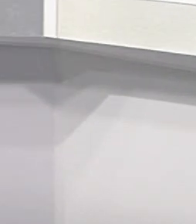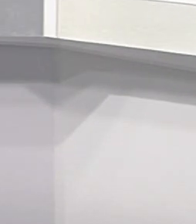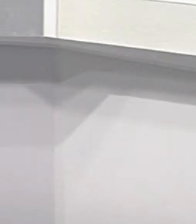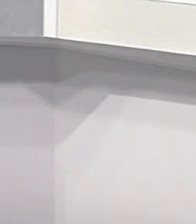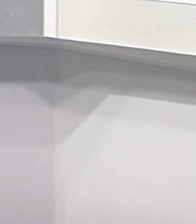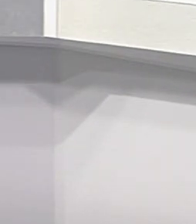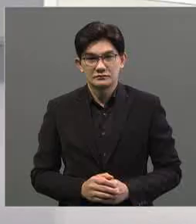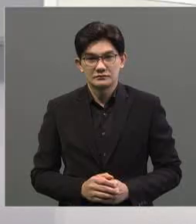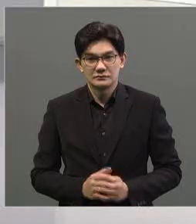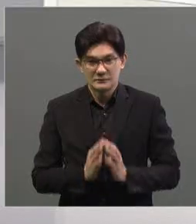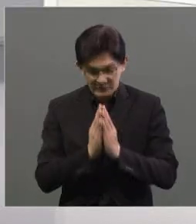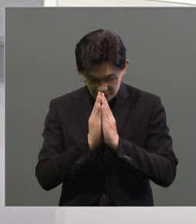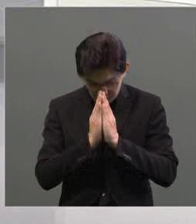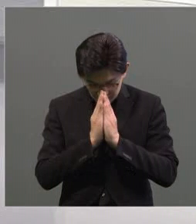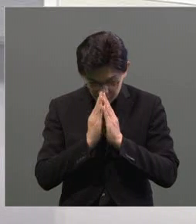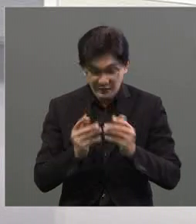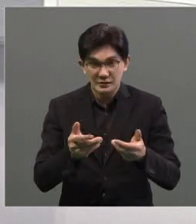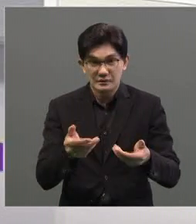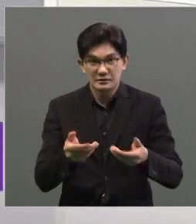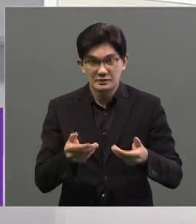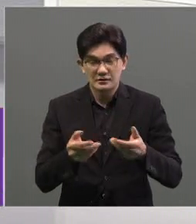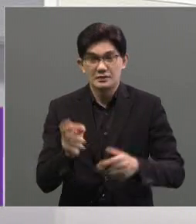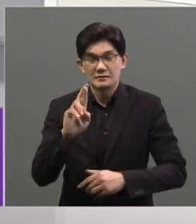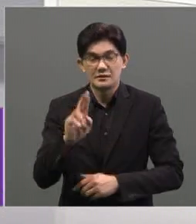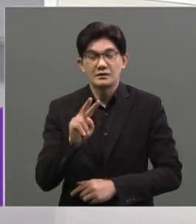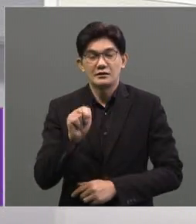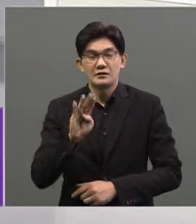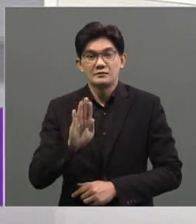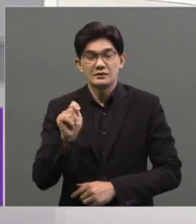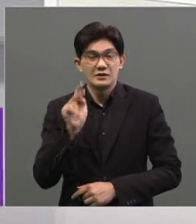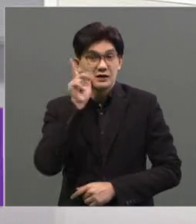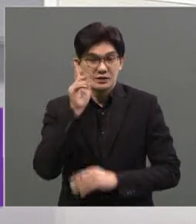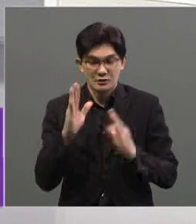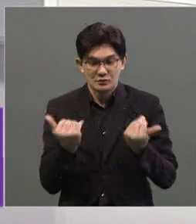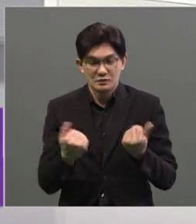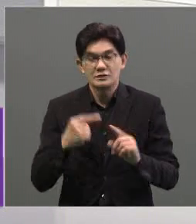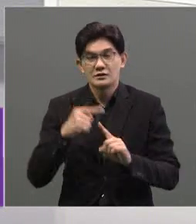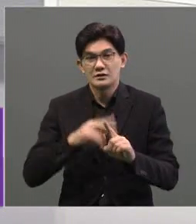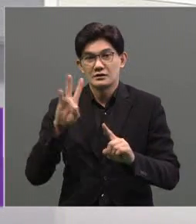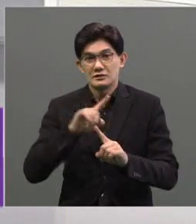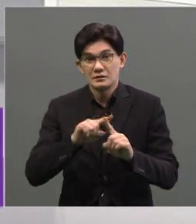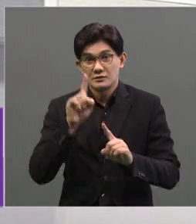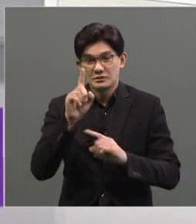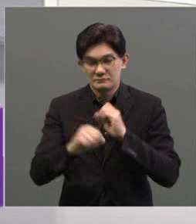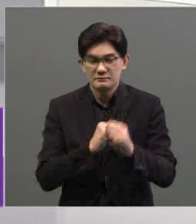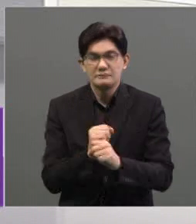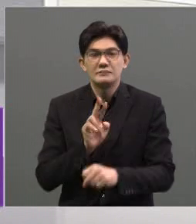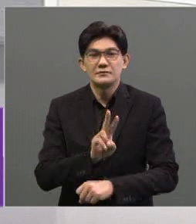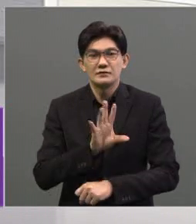วัสดีครับ สวัสดีค่ะต้อนรับคุณผู้ชมทุกท่านเข้าสู่ NBT News ภาคเที่ยงนะคะวันนี้วันเสาร์ที่1กรกฎาคมพุทธศัก